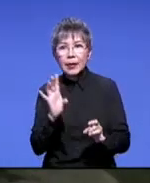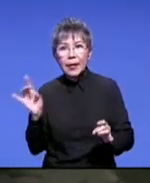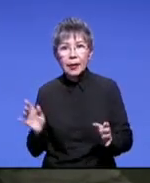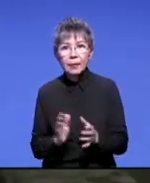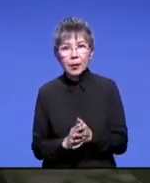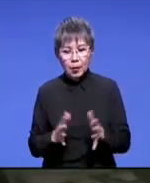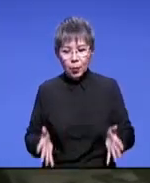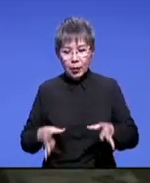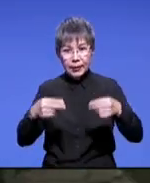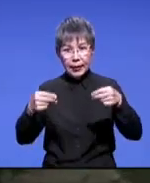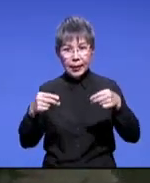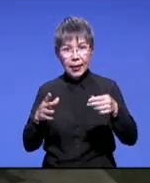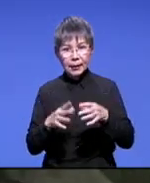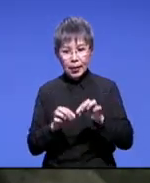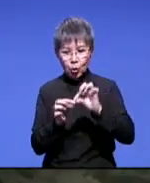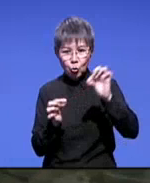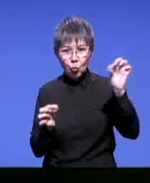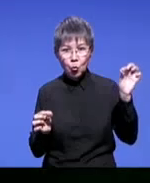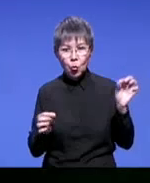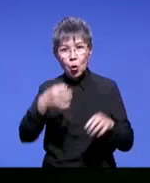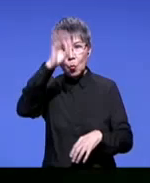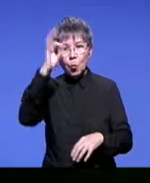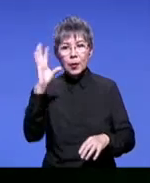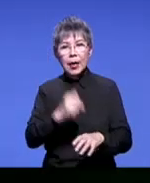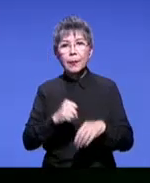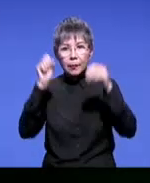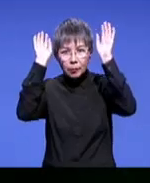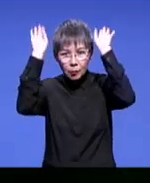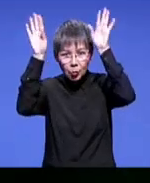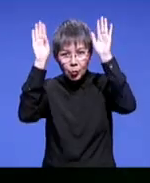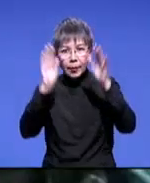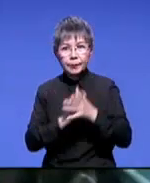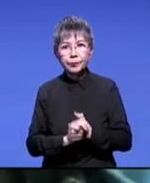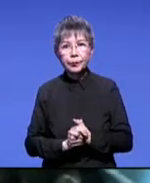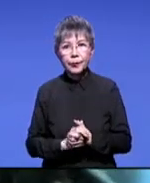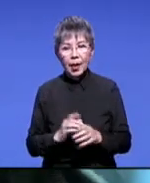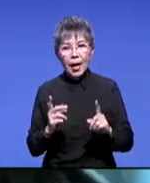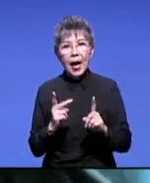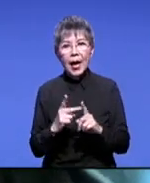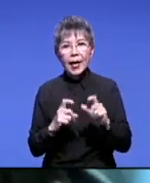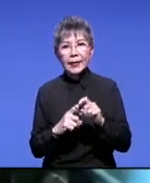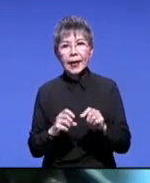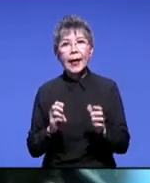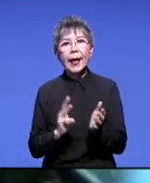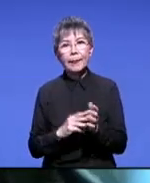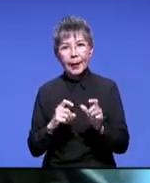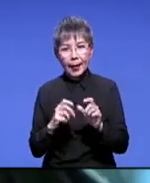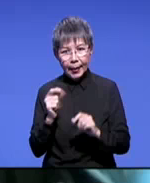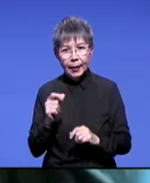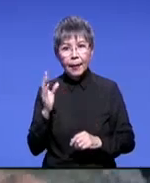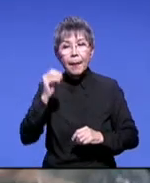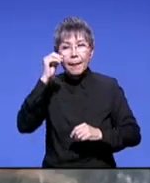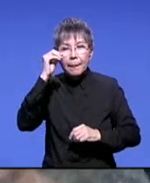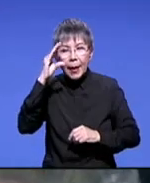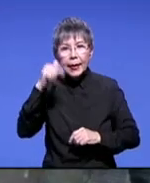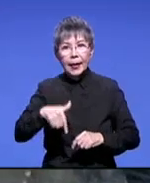satu kardus kertas yang disita Polsek Sambit Ponorogo dari tangan HS dan MR Selasa pagi tadi.